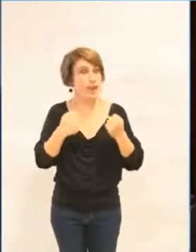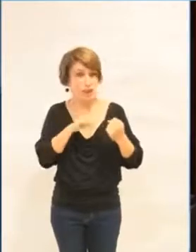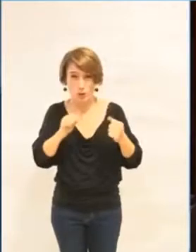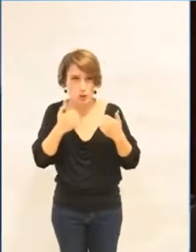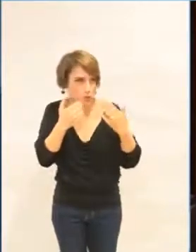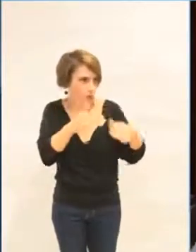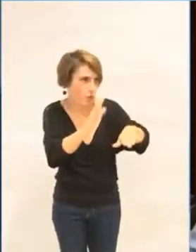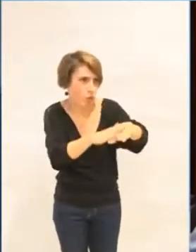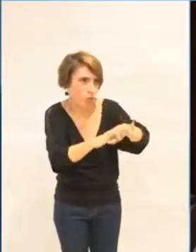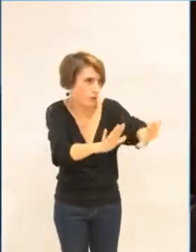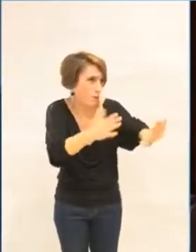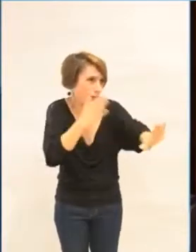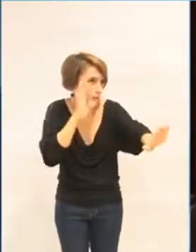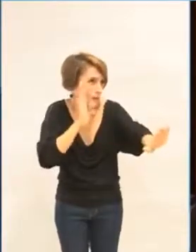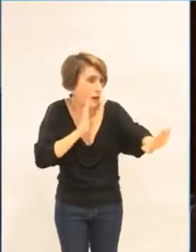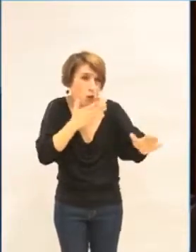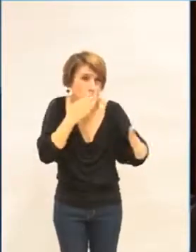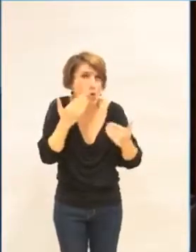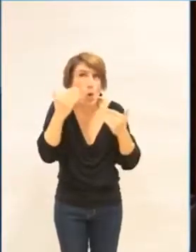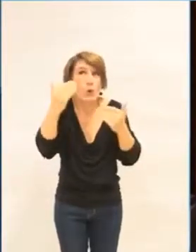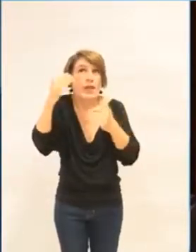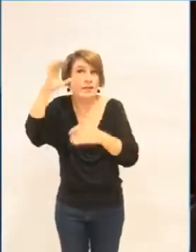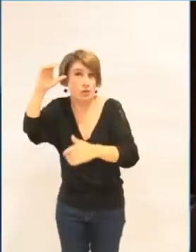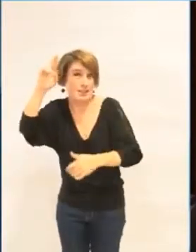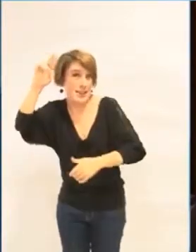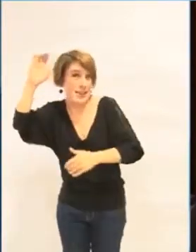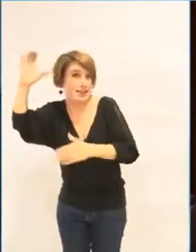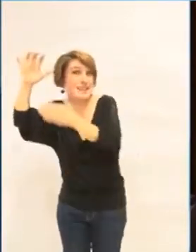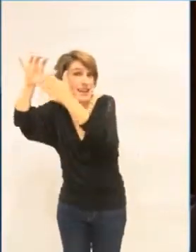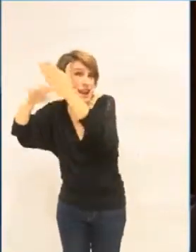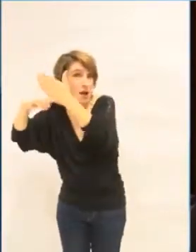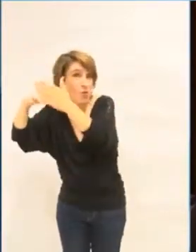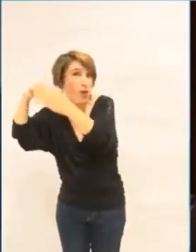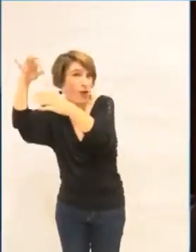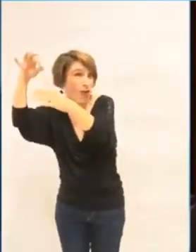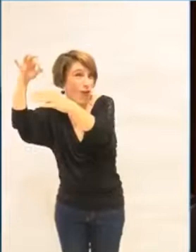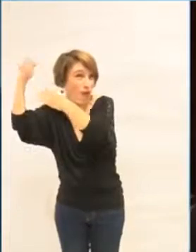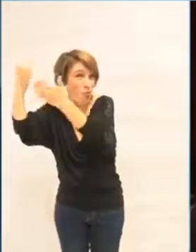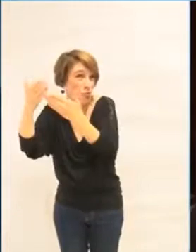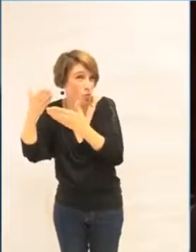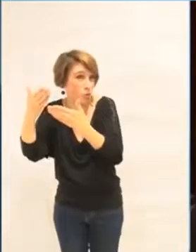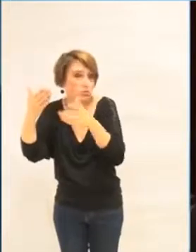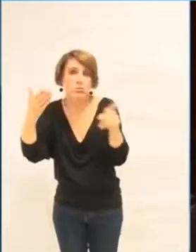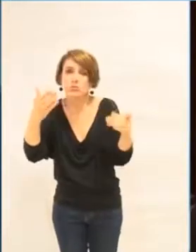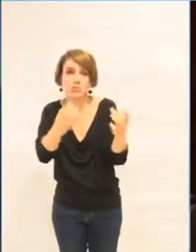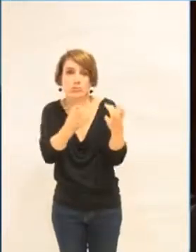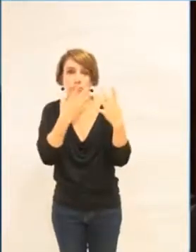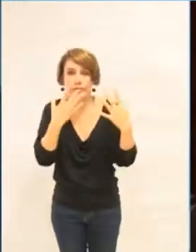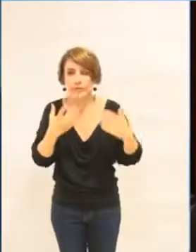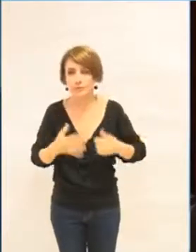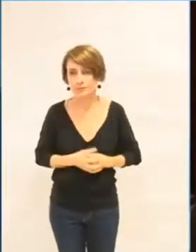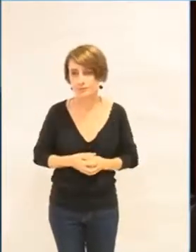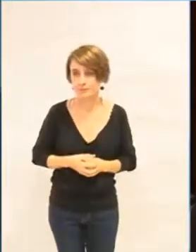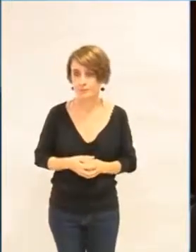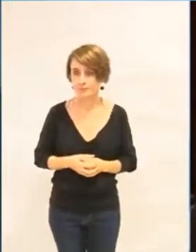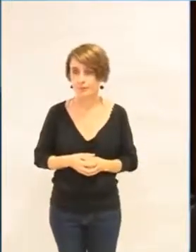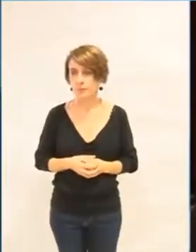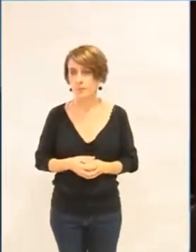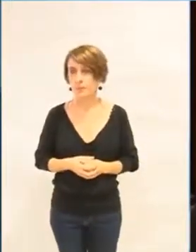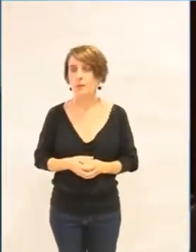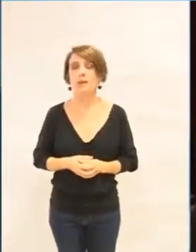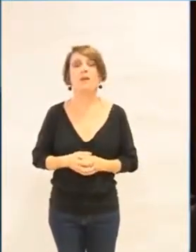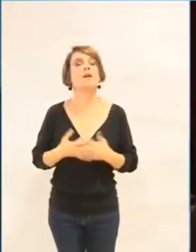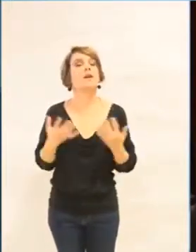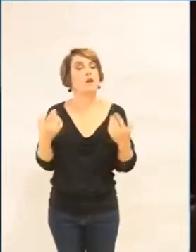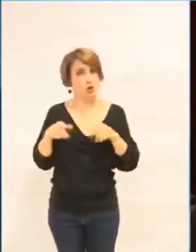justement attendre avec sérénité le rapport dont nous parlons ce soir. Il l'est aussi, ce juge de paix, parce qu'il permet enfin